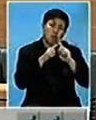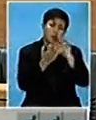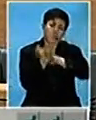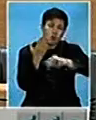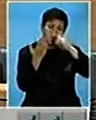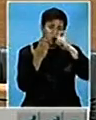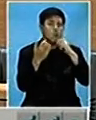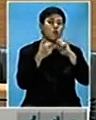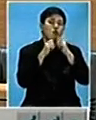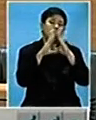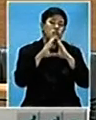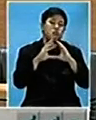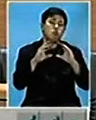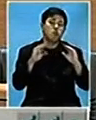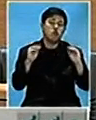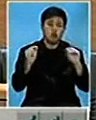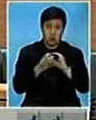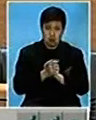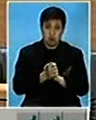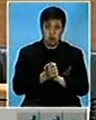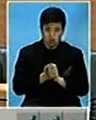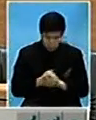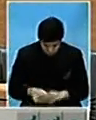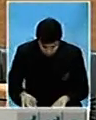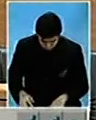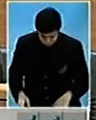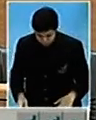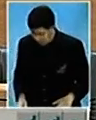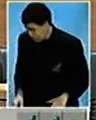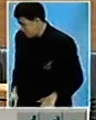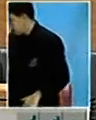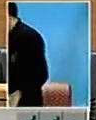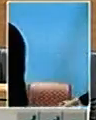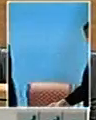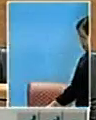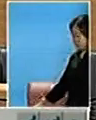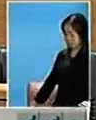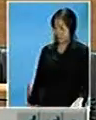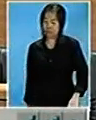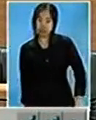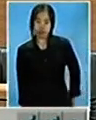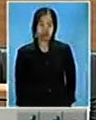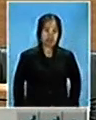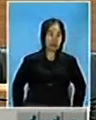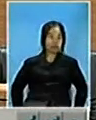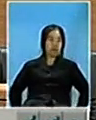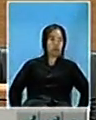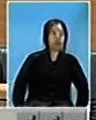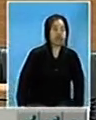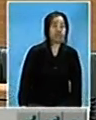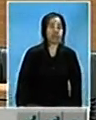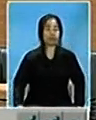เมืองของเราก็จะลดลงท่านประธานครับเรื่องที่สำคัญที่ผมอยากจะขออนุญาตฝากให้ศาลรัฐธรรม